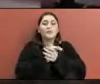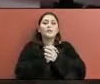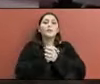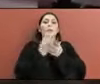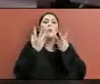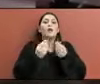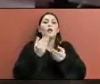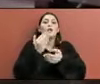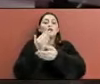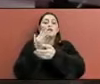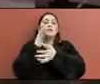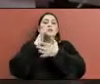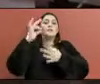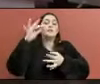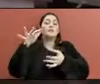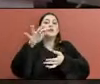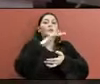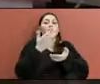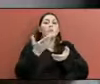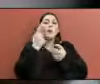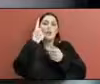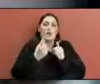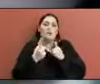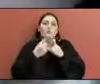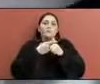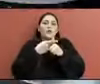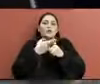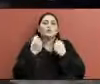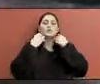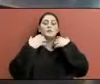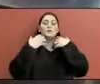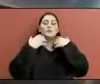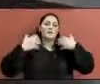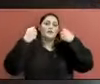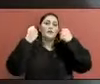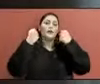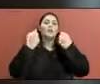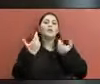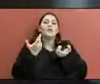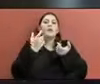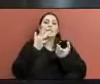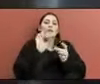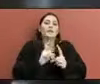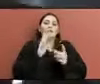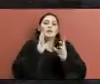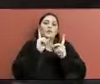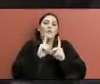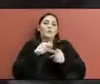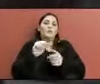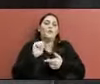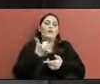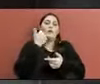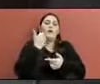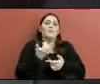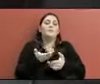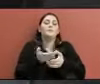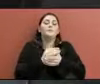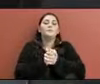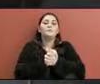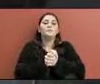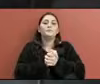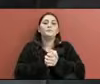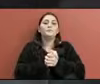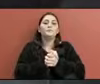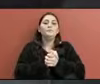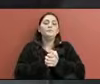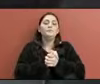sandalyesi olan vatandaşlarımızı ilk başta tabii sağlıkla ilgili ulaşımlarını sağlıyoruz. Daha sonrasında rehabilitasyon